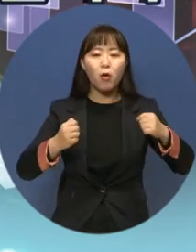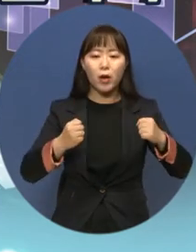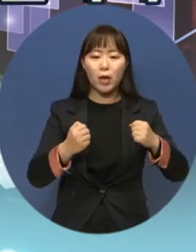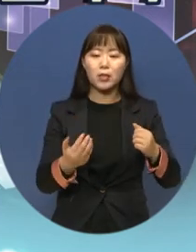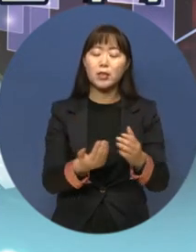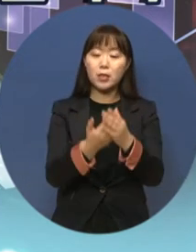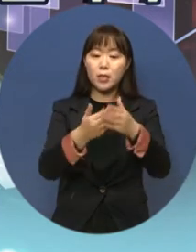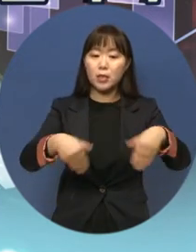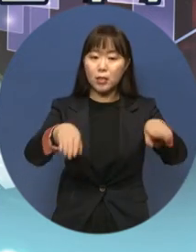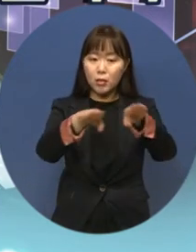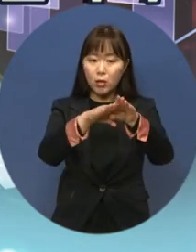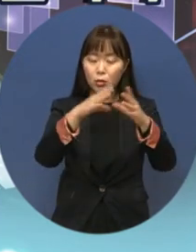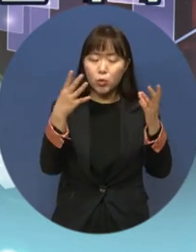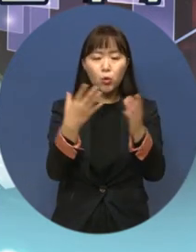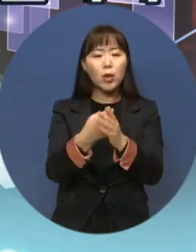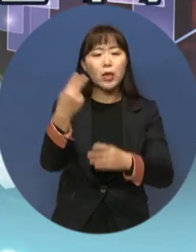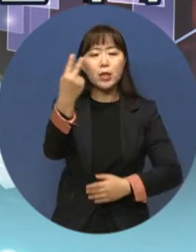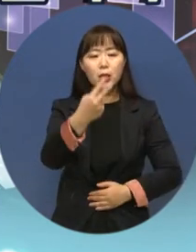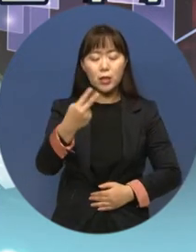정신건강증진시설은 총